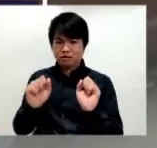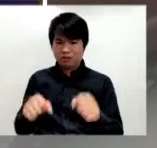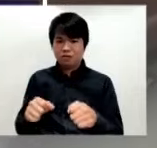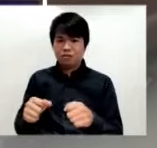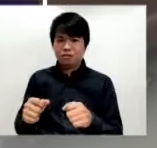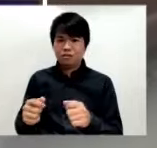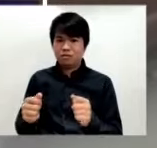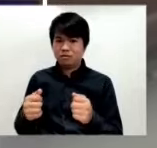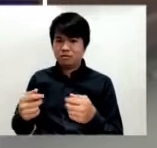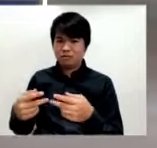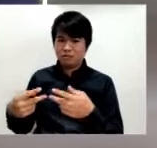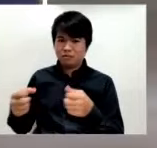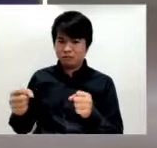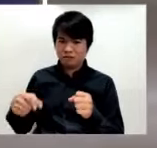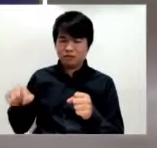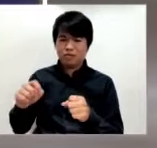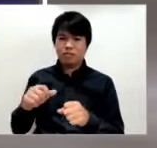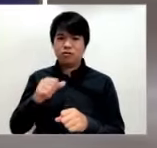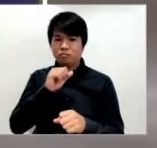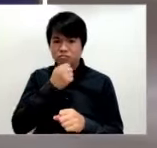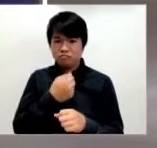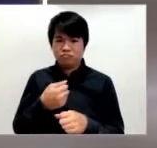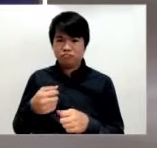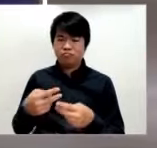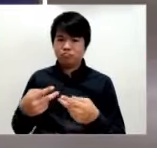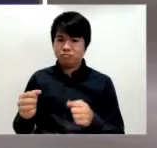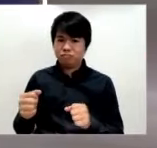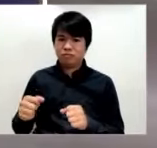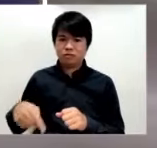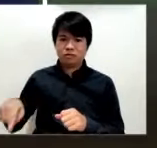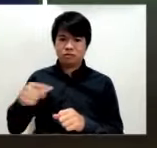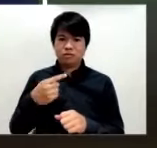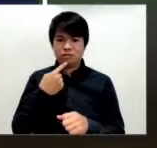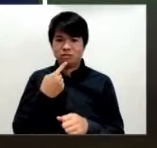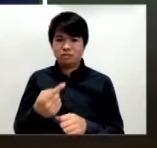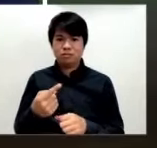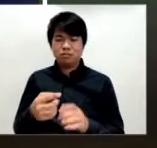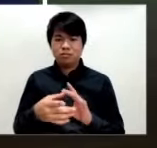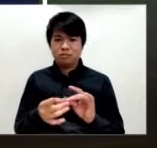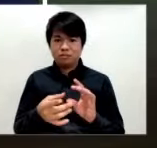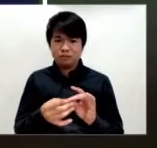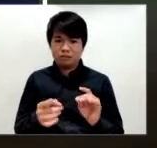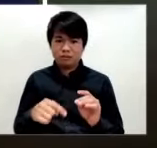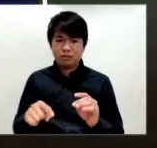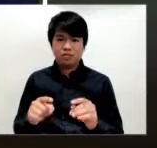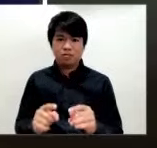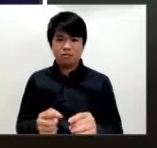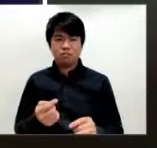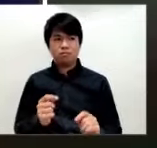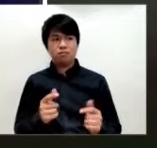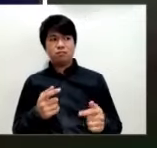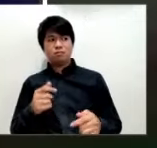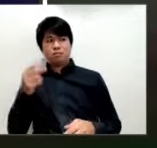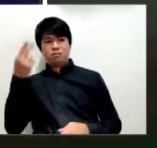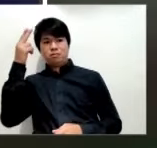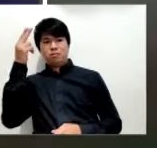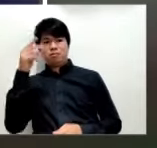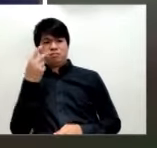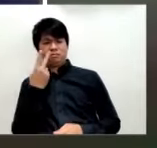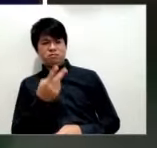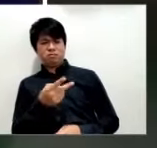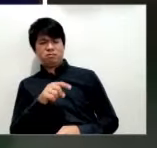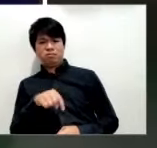mas matatandang kalaban. Kwento ng uploader na tiyuhin ni Erin, siya mismo nagulat sa billiard skills ng